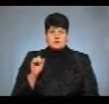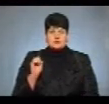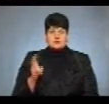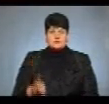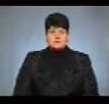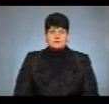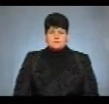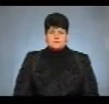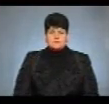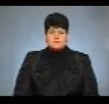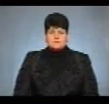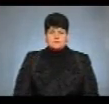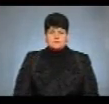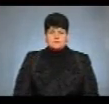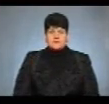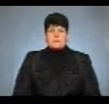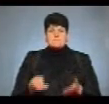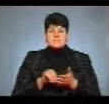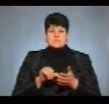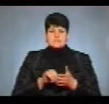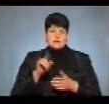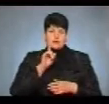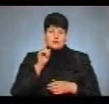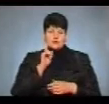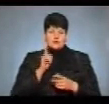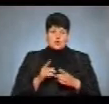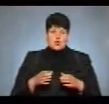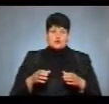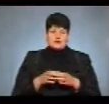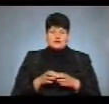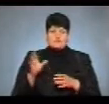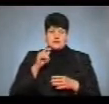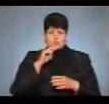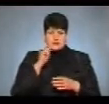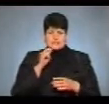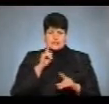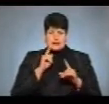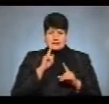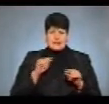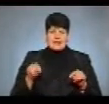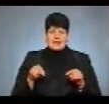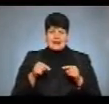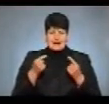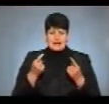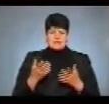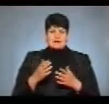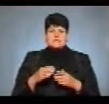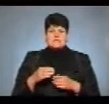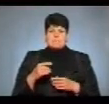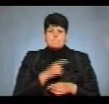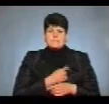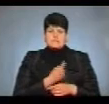новини. Представники молодіжного осередку Всеукраїнської ради реанімації Тернопільського національного медичного